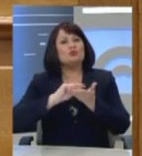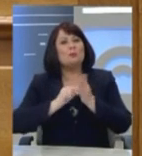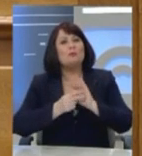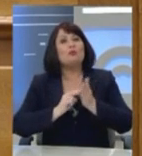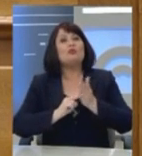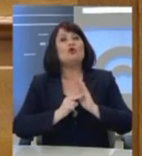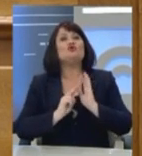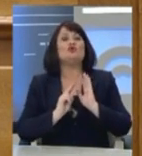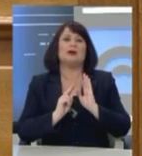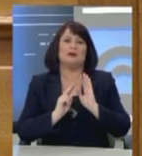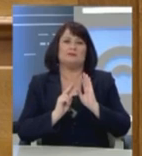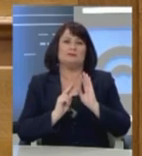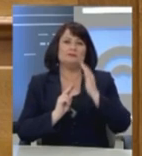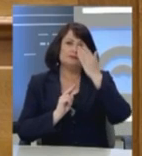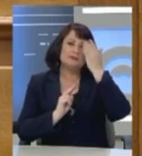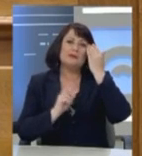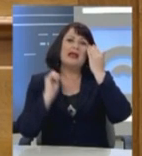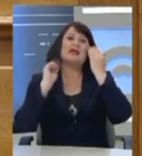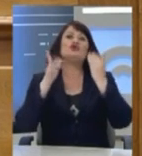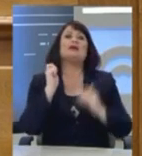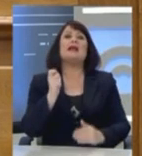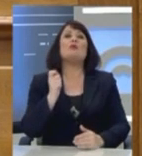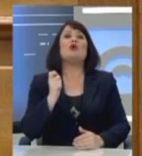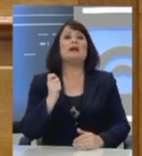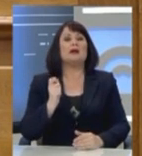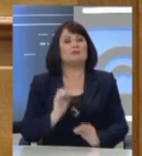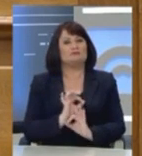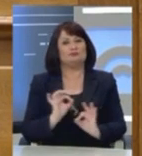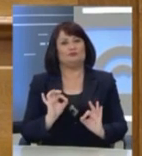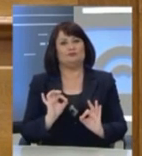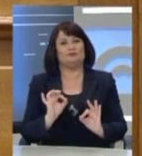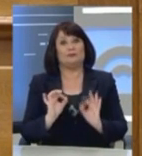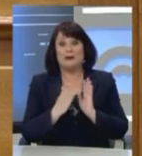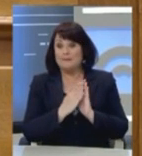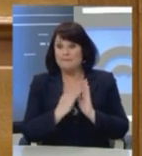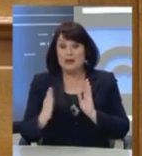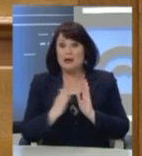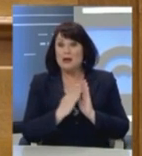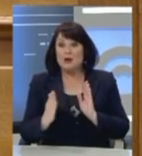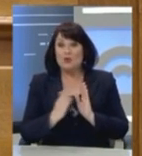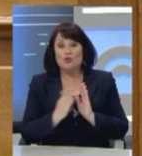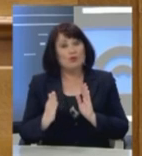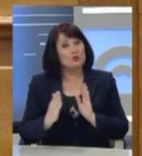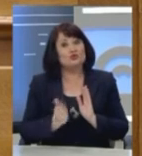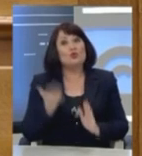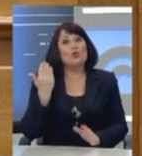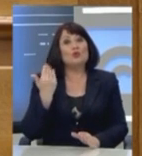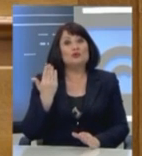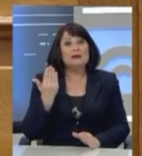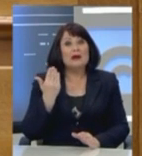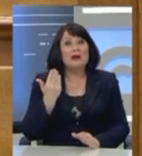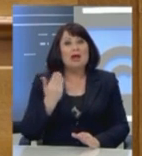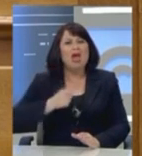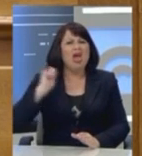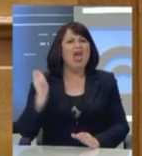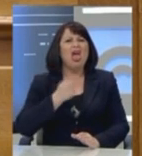τόνους στο πεδίο της εξωτερικής πολιτικής. Σε μια περίοδο, μάλιστα, όπου η έξαρση της